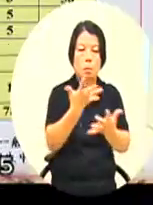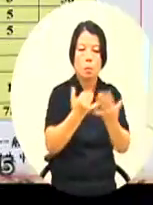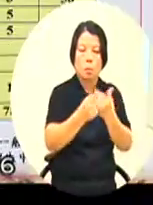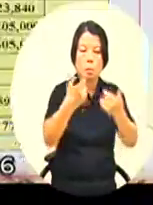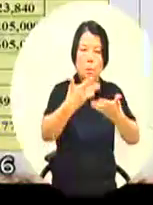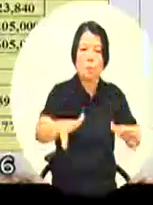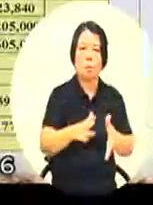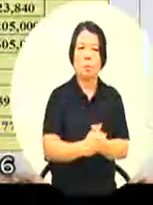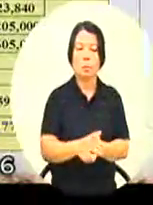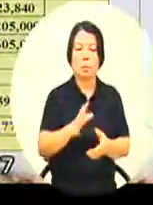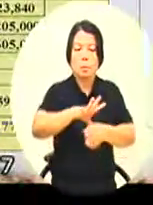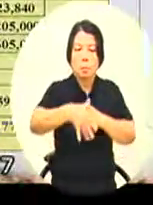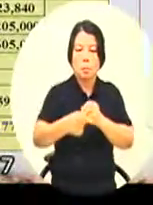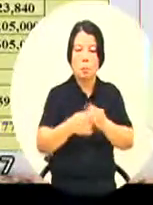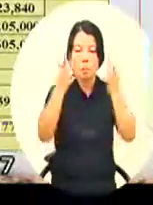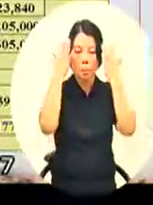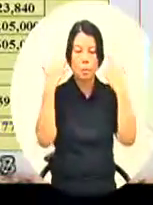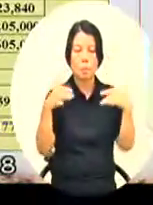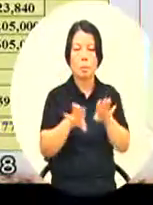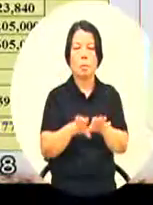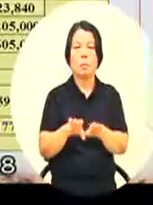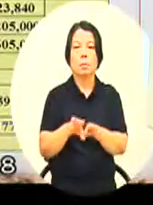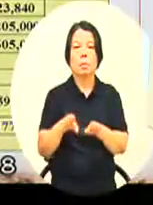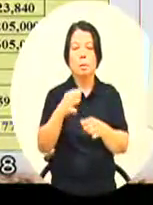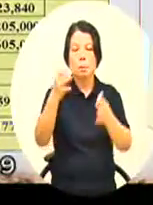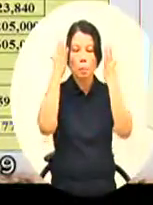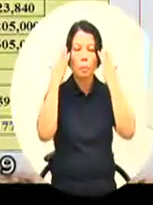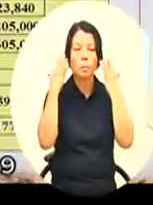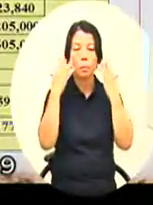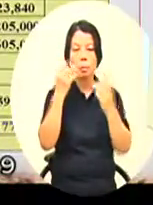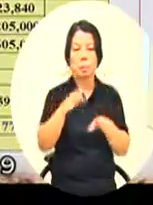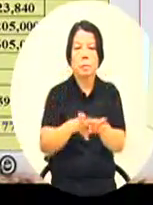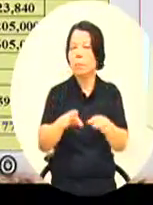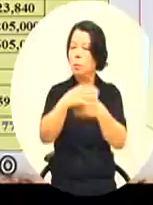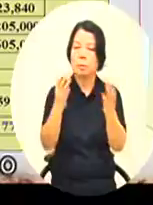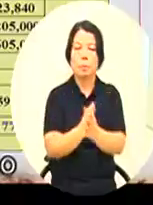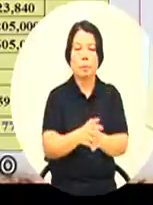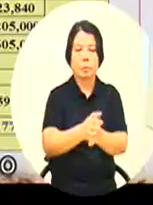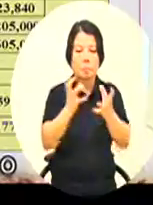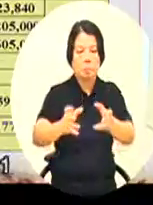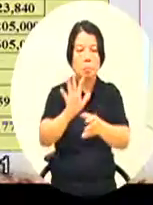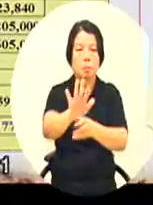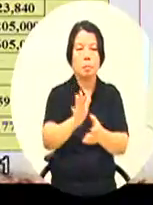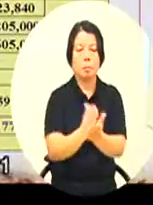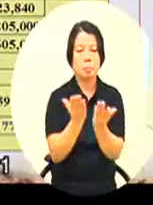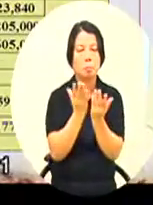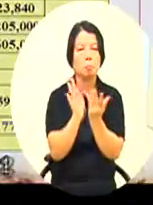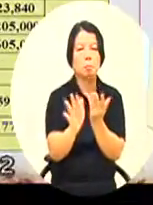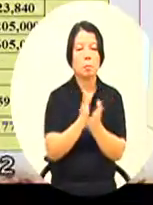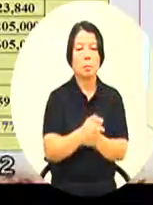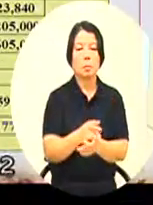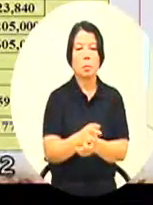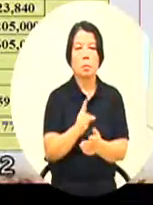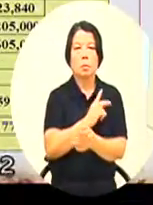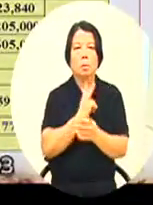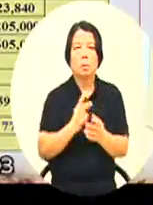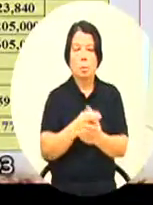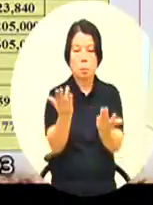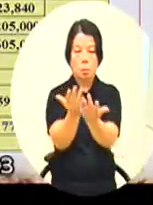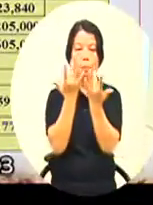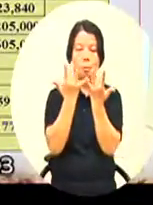常多，那包括暑假都有在开课了，所以推广教育这部分。那比较特别是呢，我们有监狱班，因为监狱